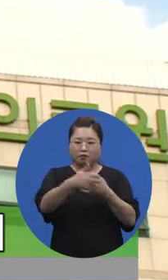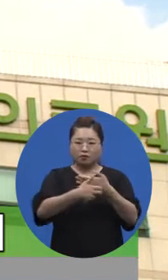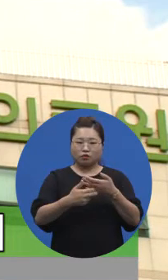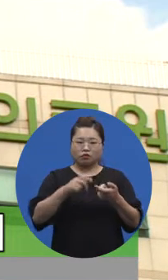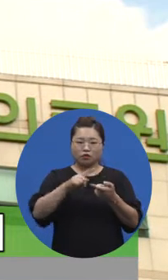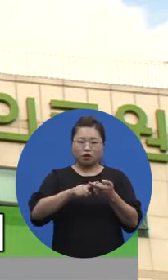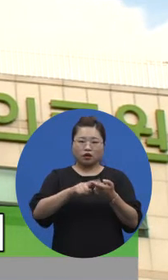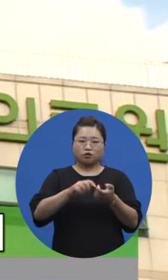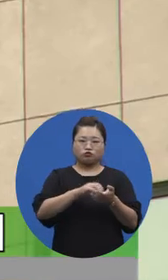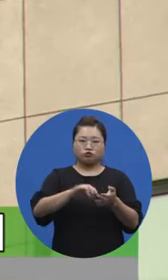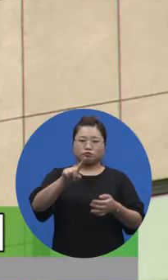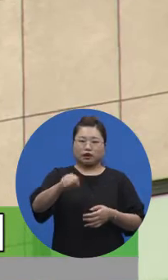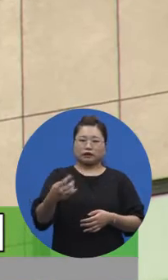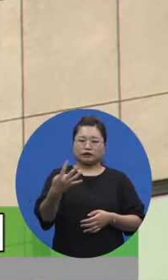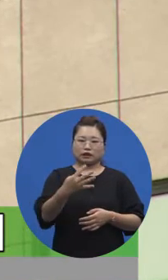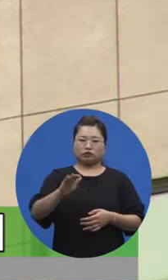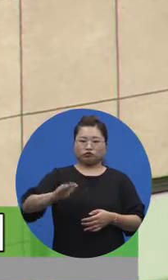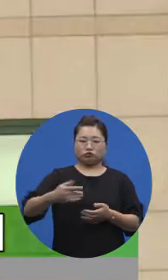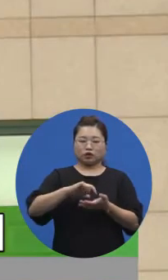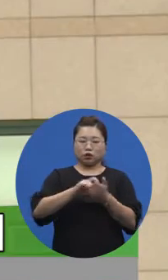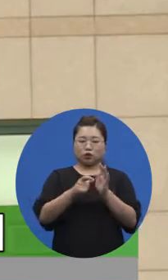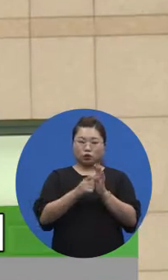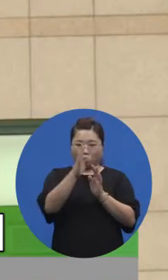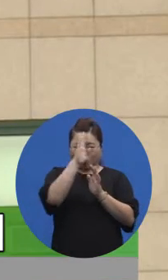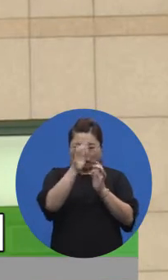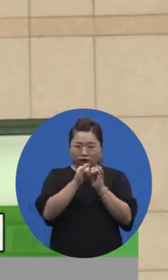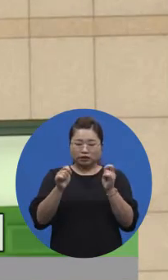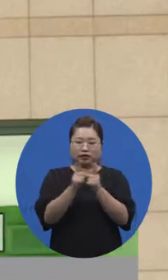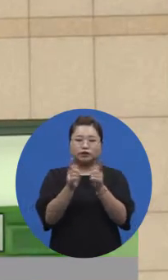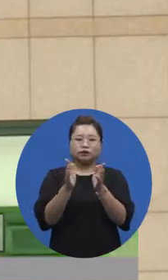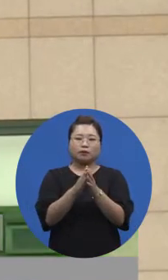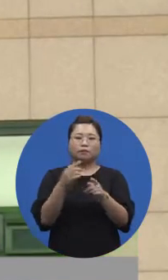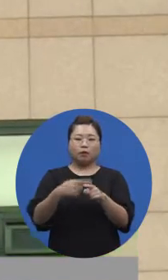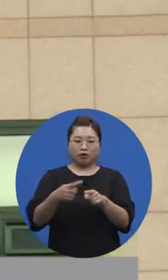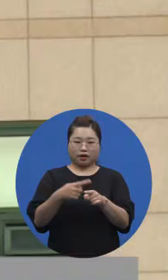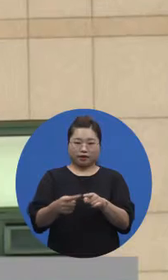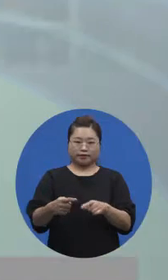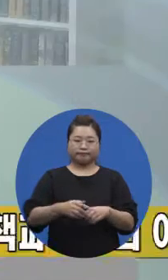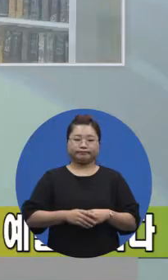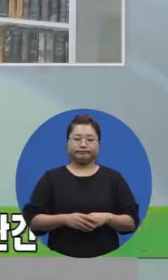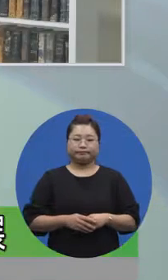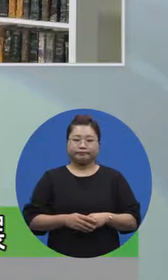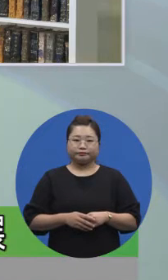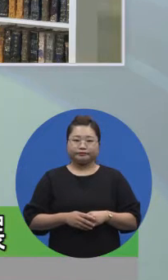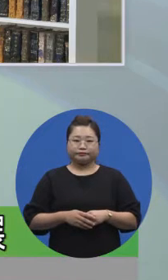대상으로 14,970명의 환자가 직접 평가했습니다.